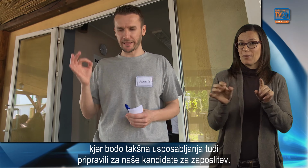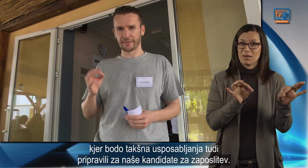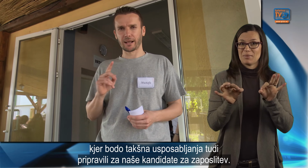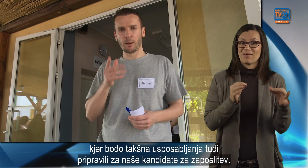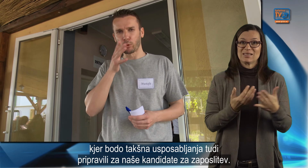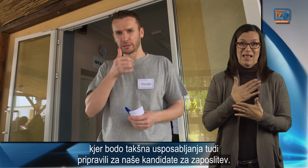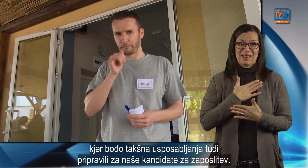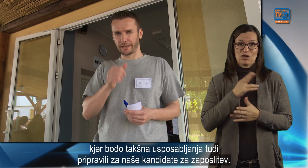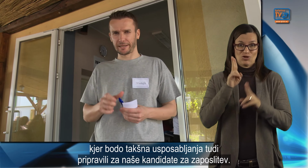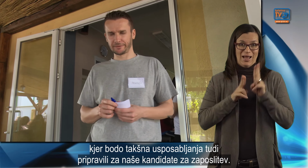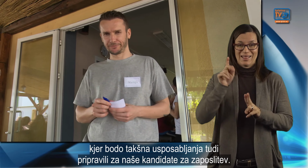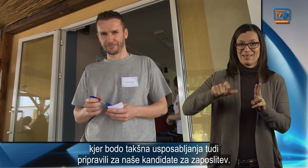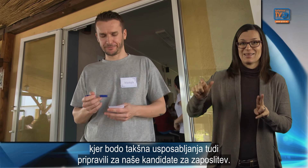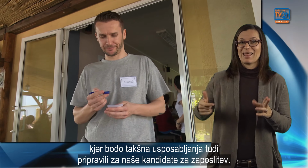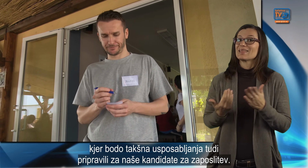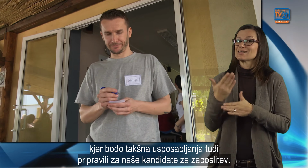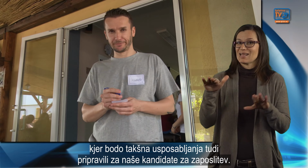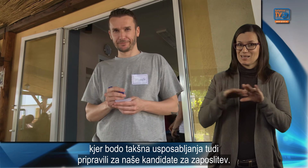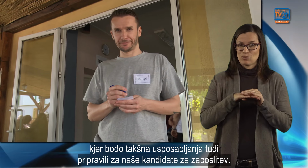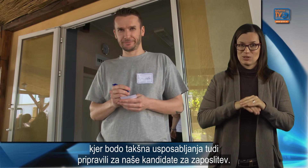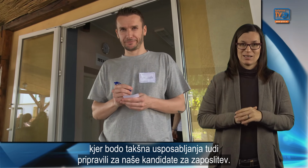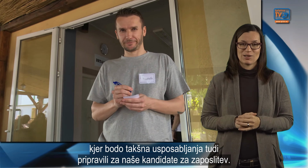kandidate za zaposlitev.